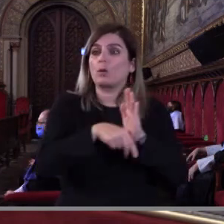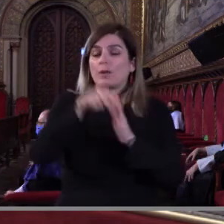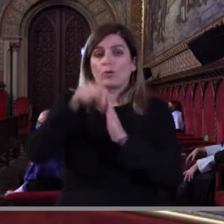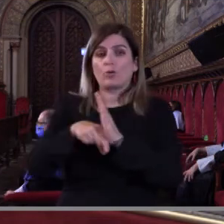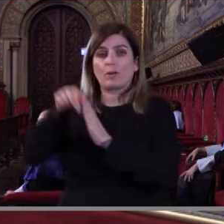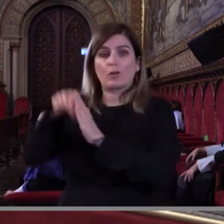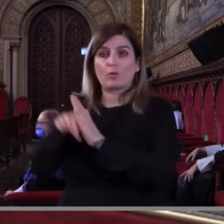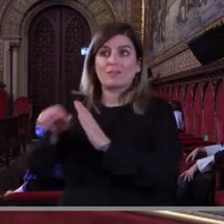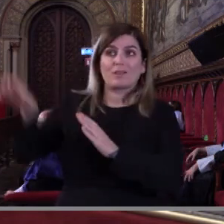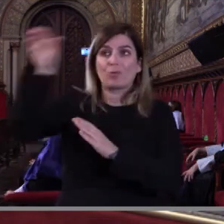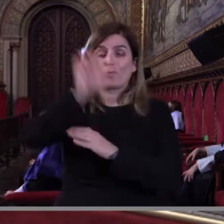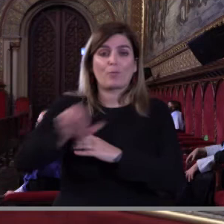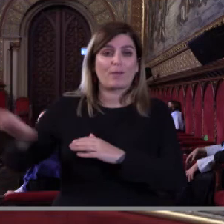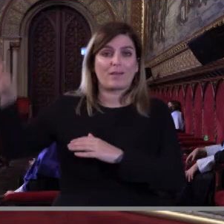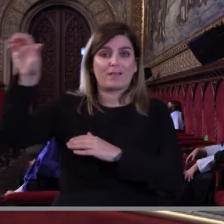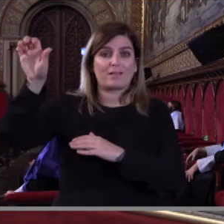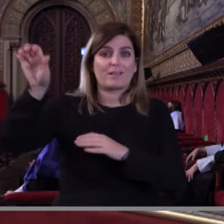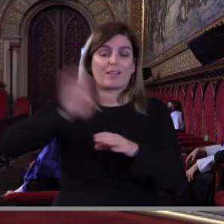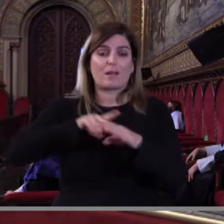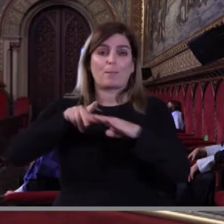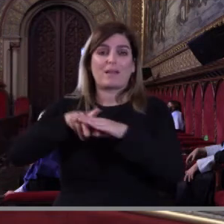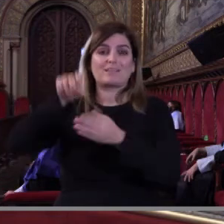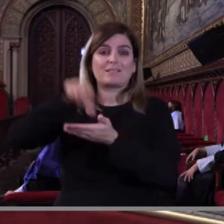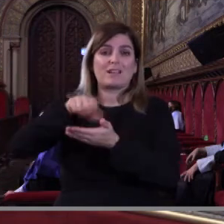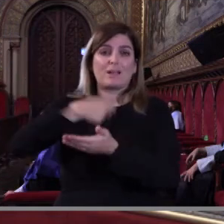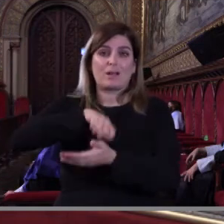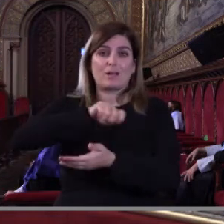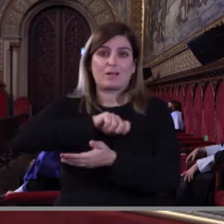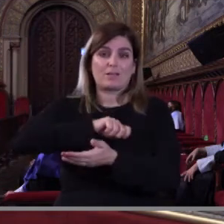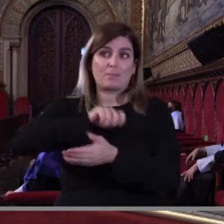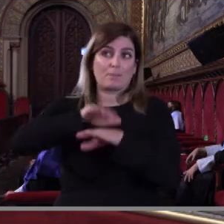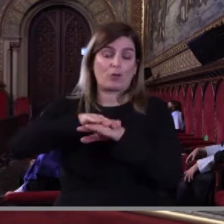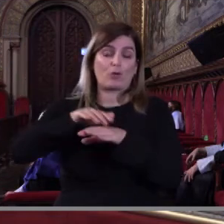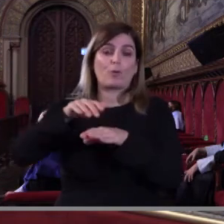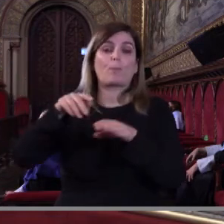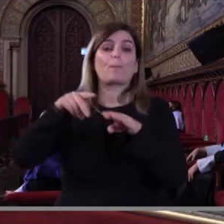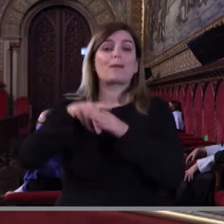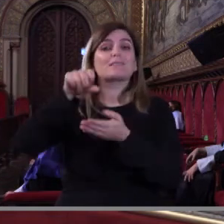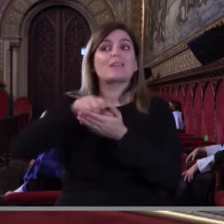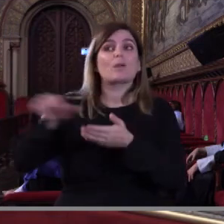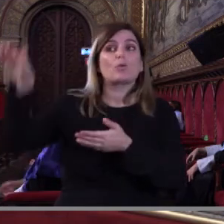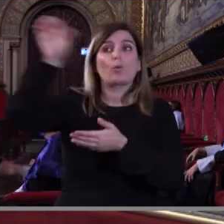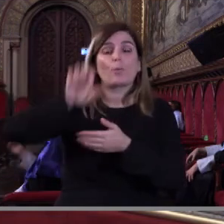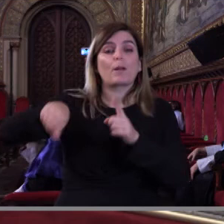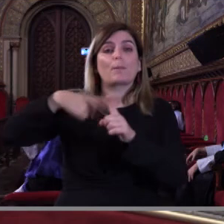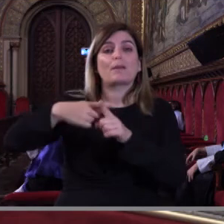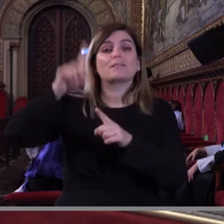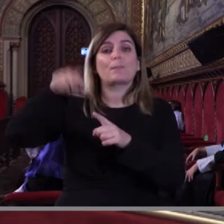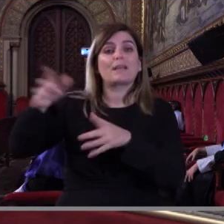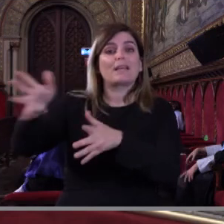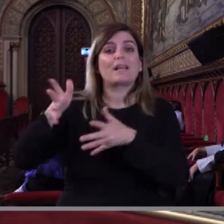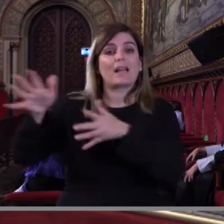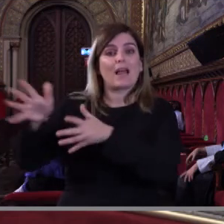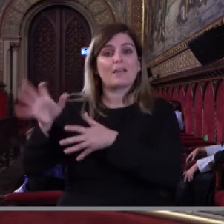pres a nivell europeu, tant des del Banc Central Europeu com també des de la Comissió Europea, les diferents línies de crèdits habilitades, la compra de